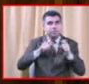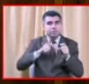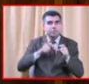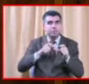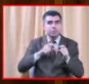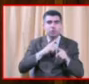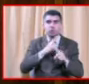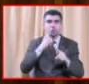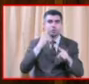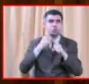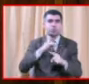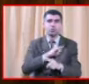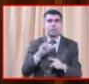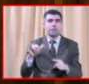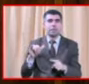أنا من